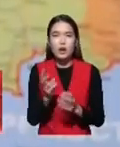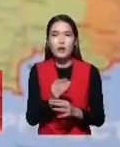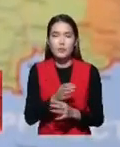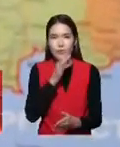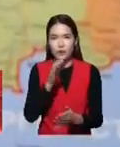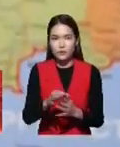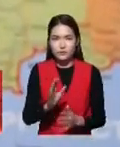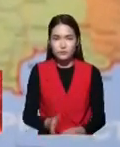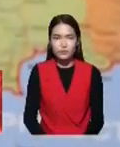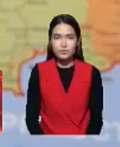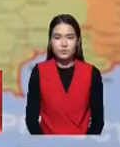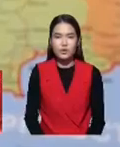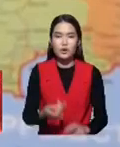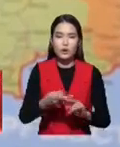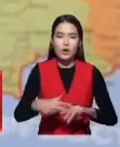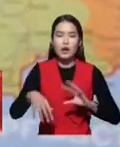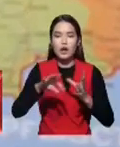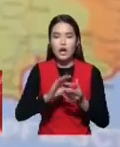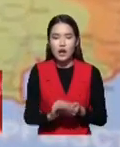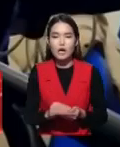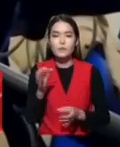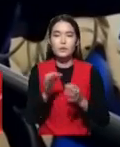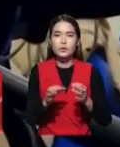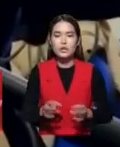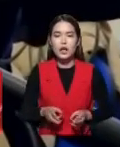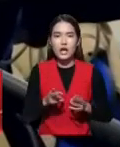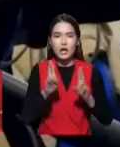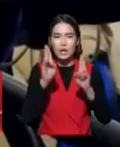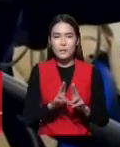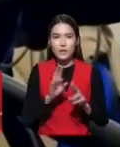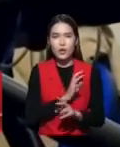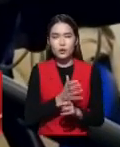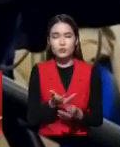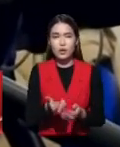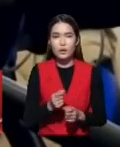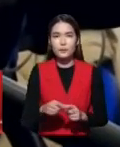жүріп жатыр. Оның нәтижелері бойынша түпкілікті процестік шешім қабылданатын болады.